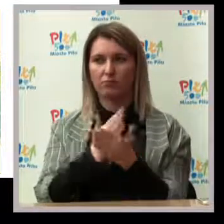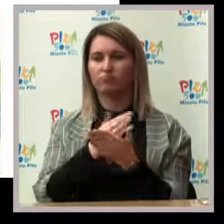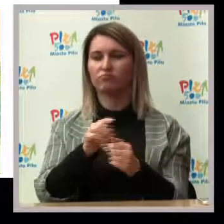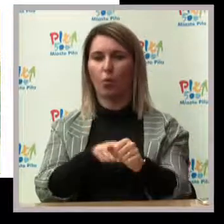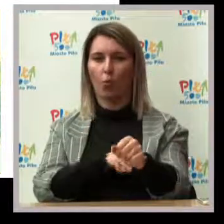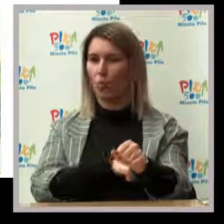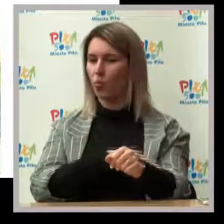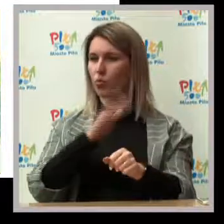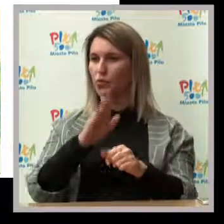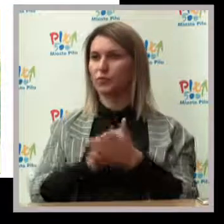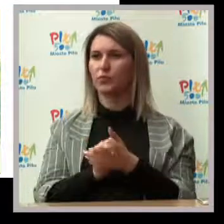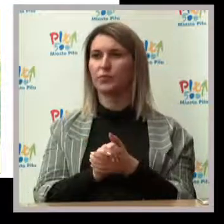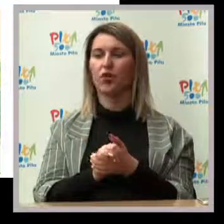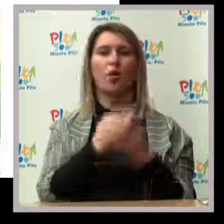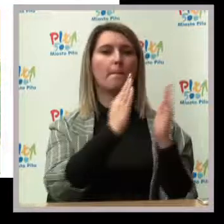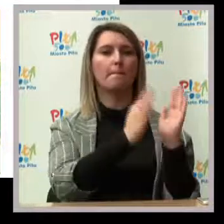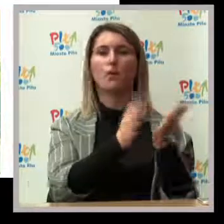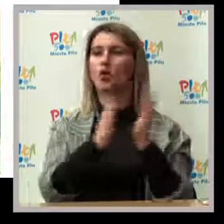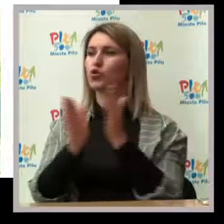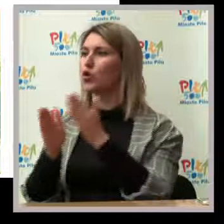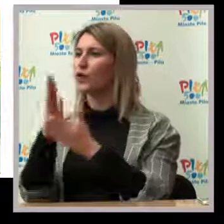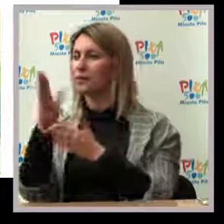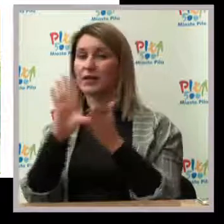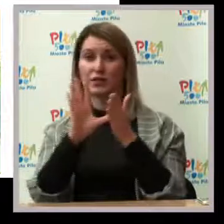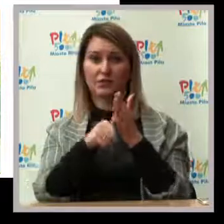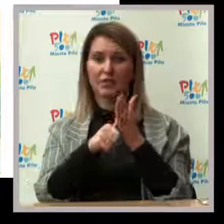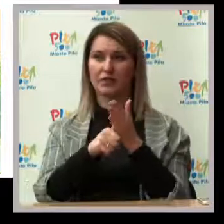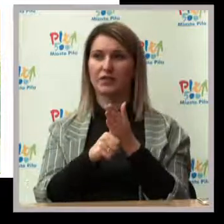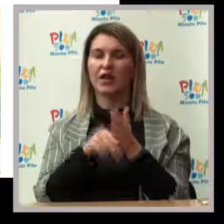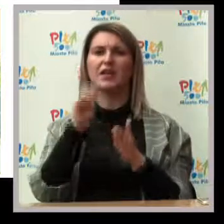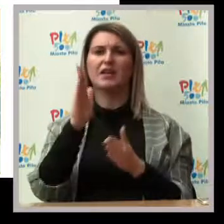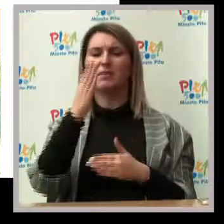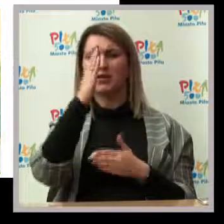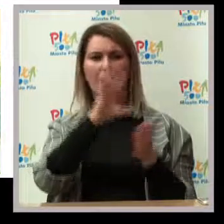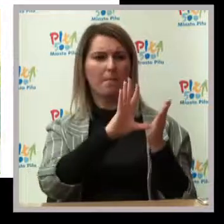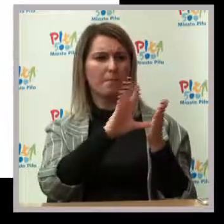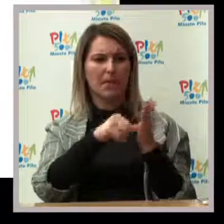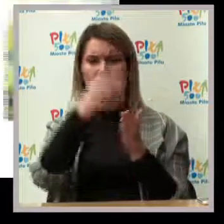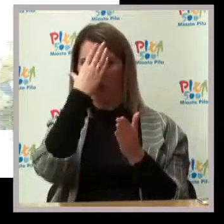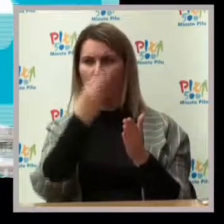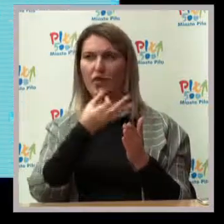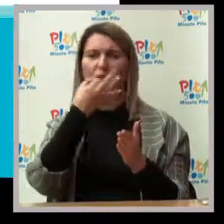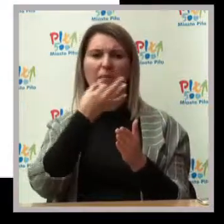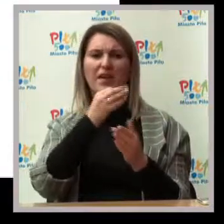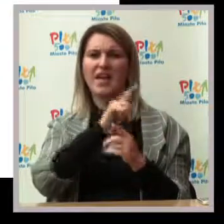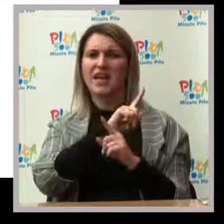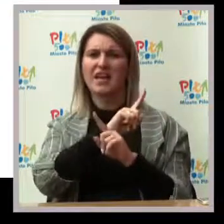że nie tylko uporządkuje to przestrzeń, ale spowoduje, że miasto będzie wyglądało jeszcze ładniej.